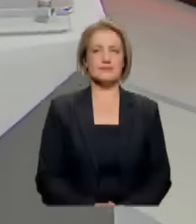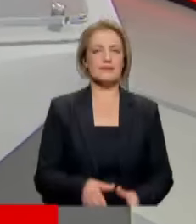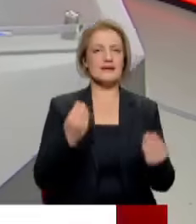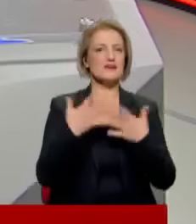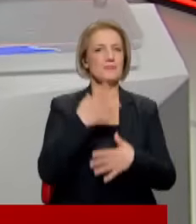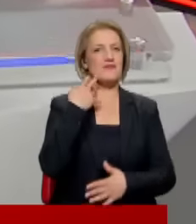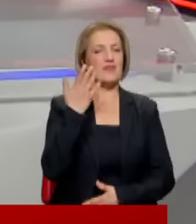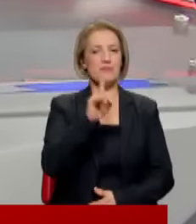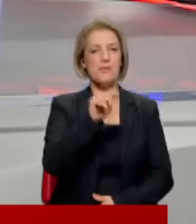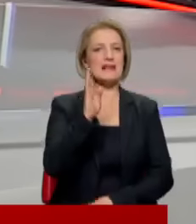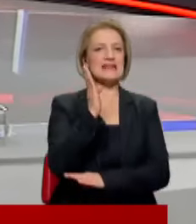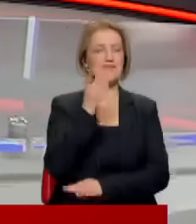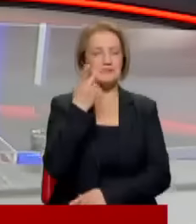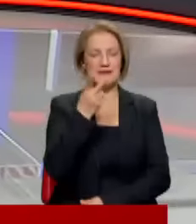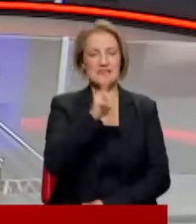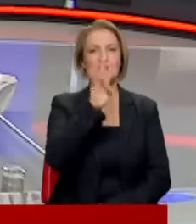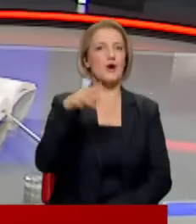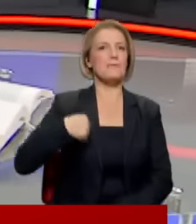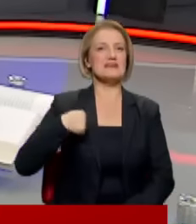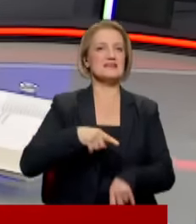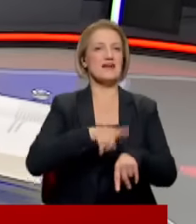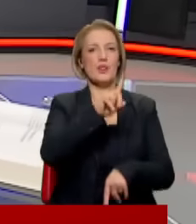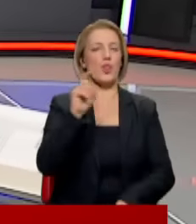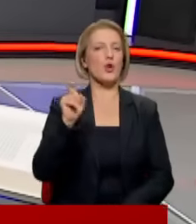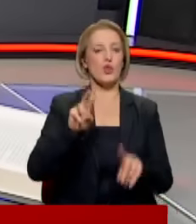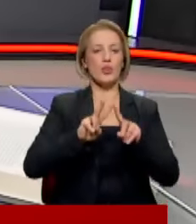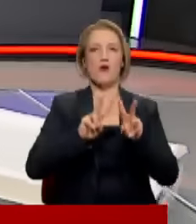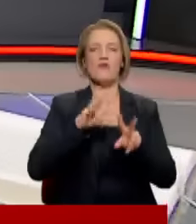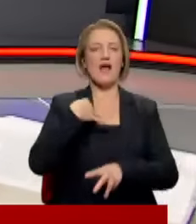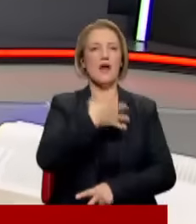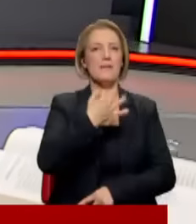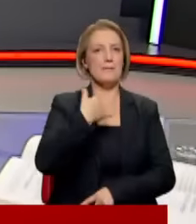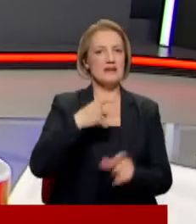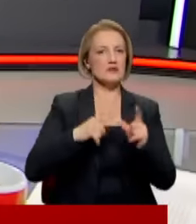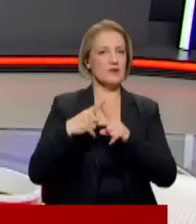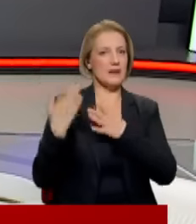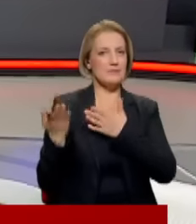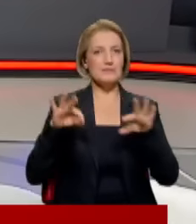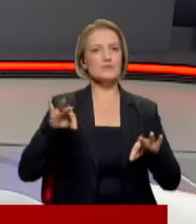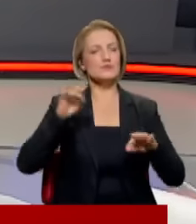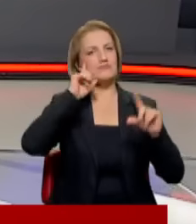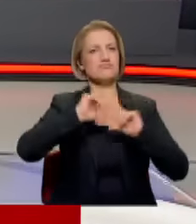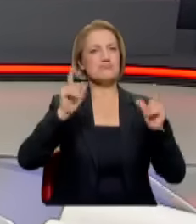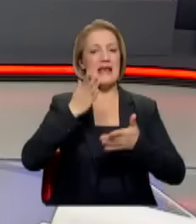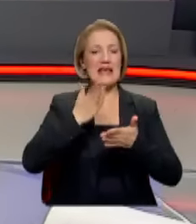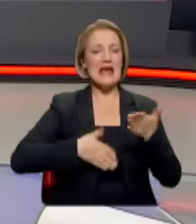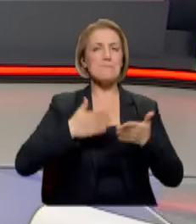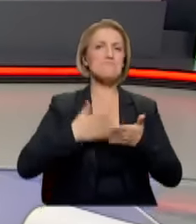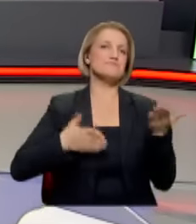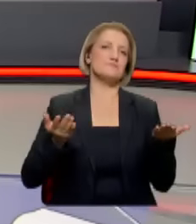İyi akşamlar efendim 11 Kasım 2024 pazartesi saat 19 Naa ne haber desiniz Ben Selçuk Tepeli bugün etiketimiz yarım